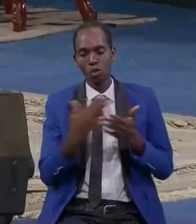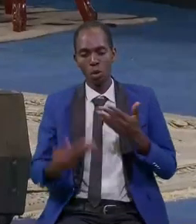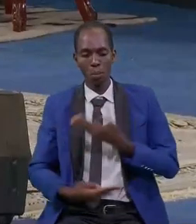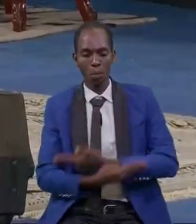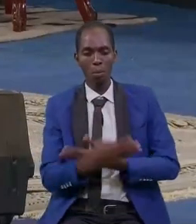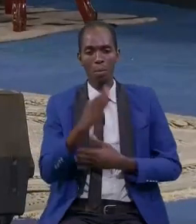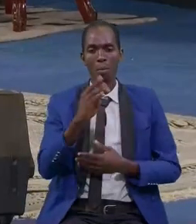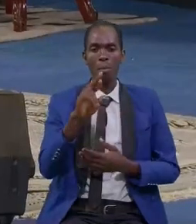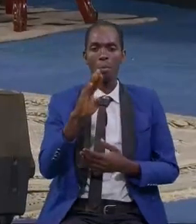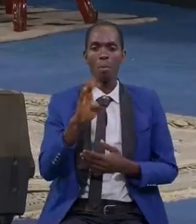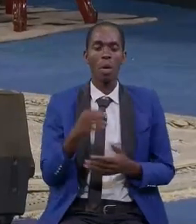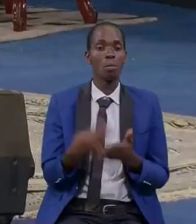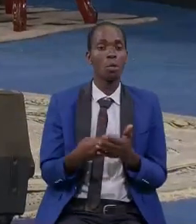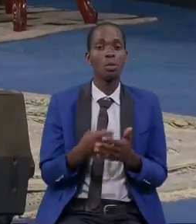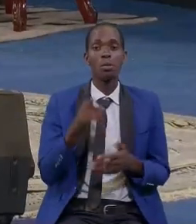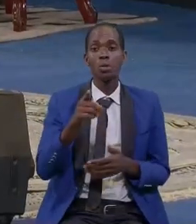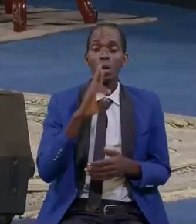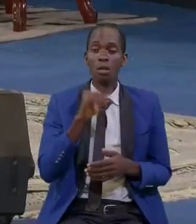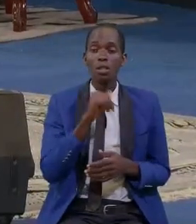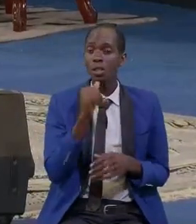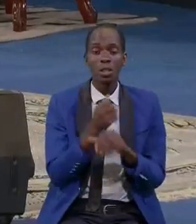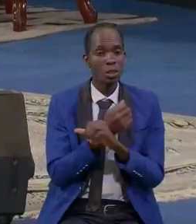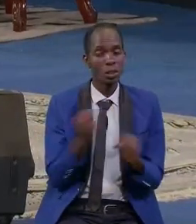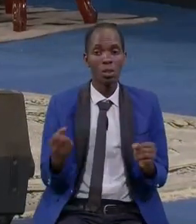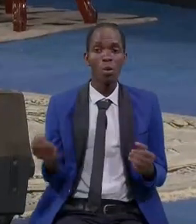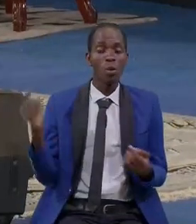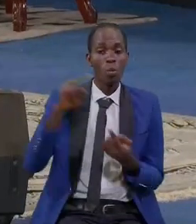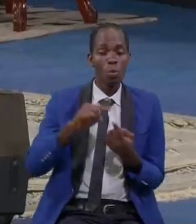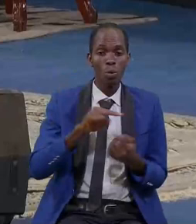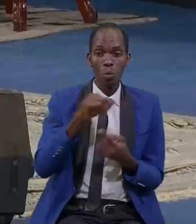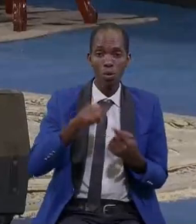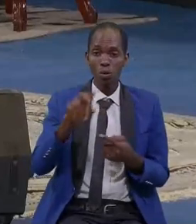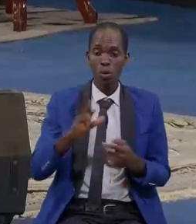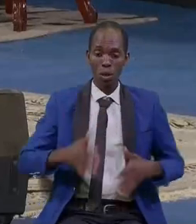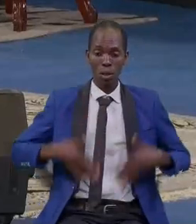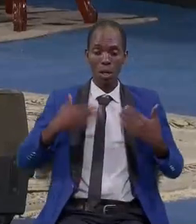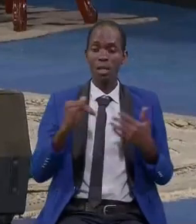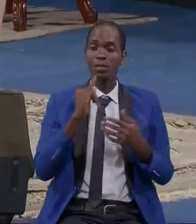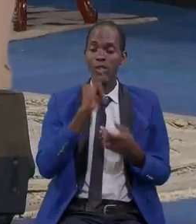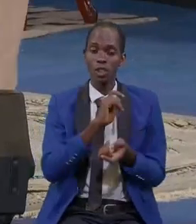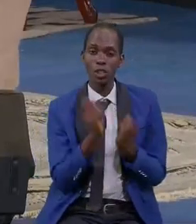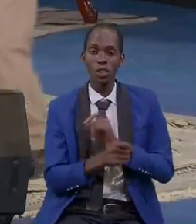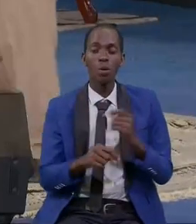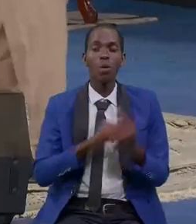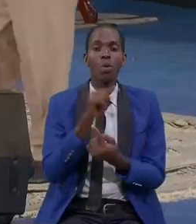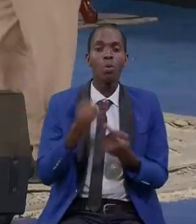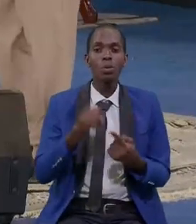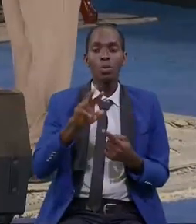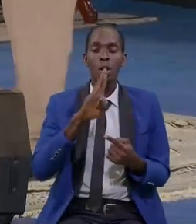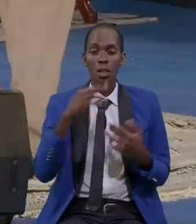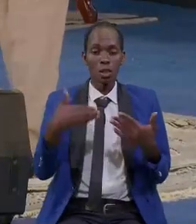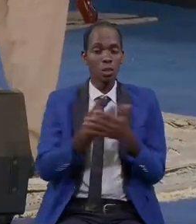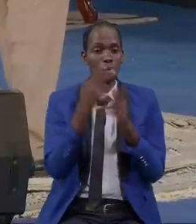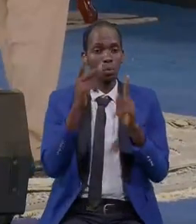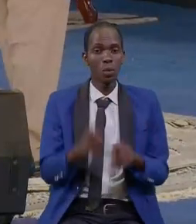né de nouveau. Quand tu nais de nouveau, quand ta vie est changée, quand tu es transformé, il